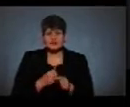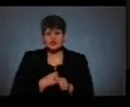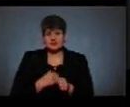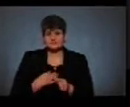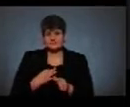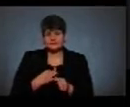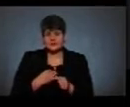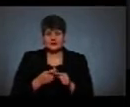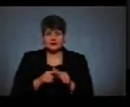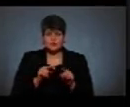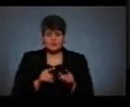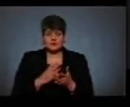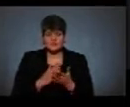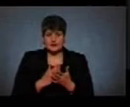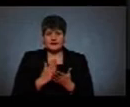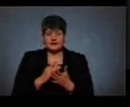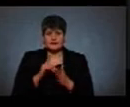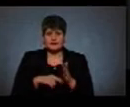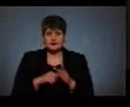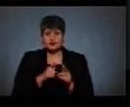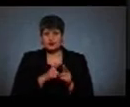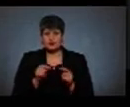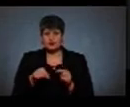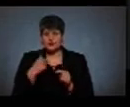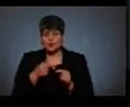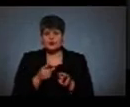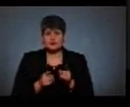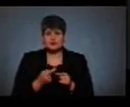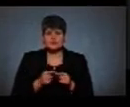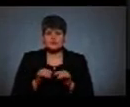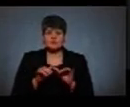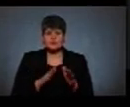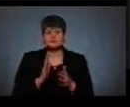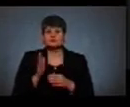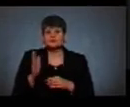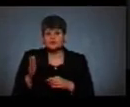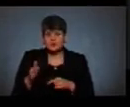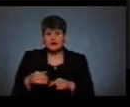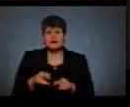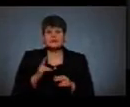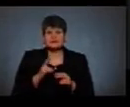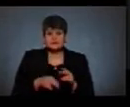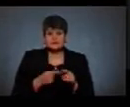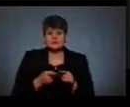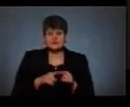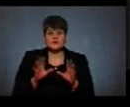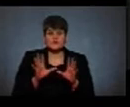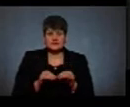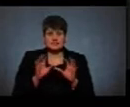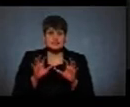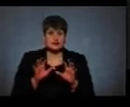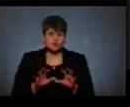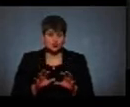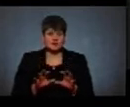від часу існує, але є надія, що протягом цього року дійсно цей процес відбудеться, і остаточно вже всі статути і